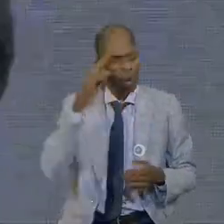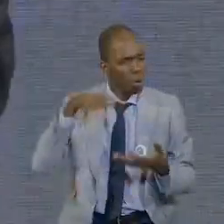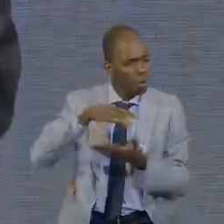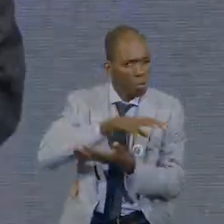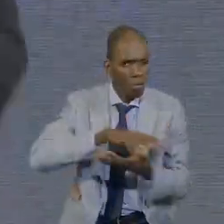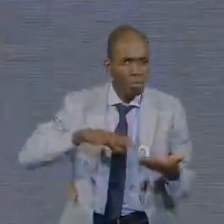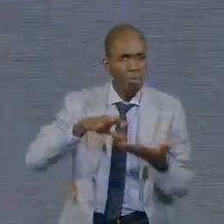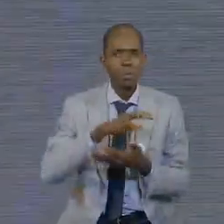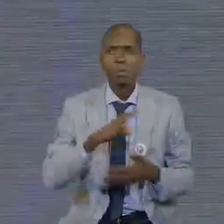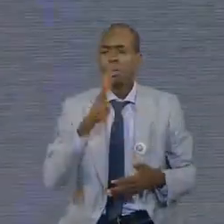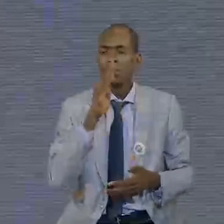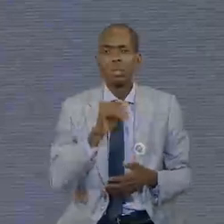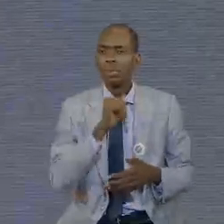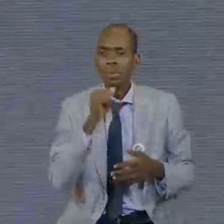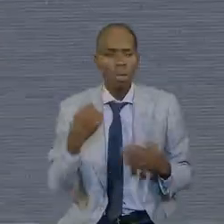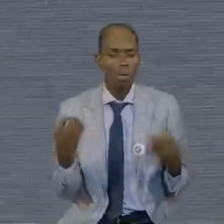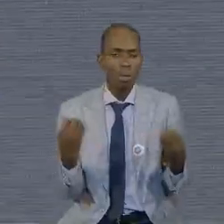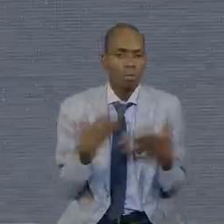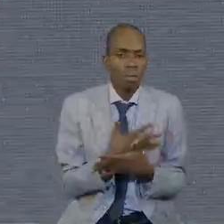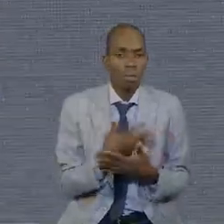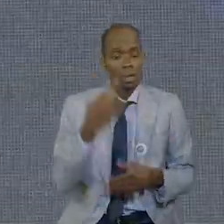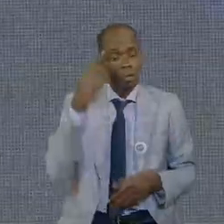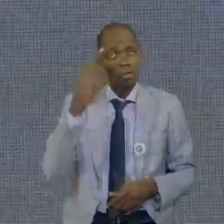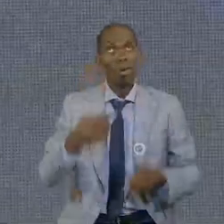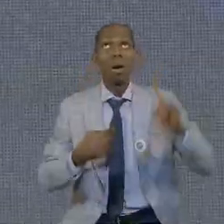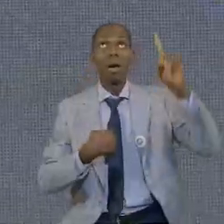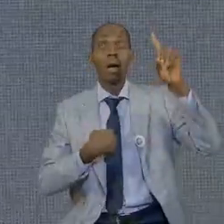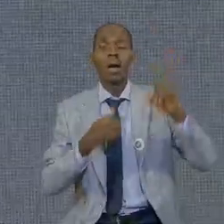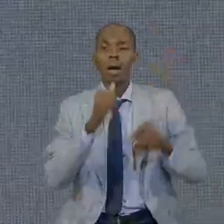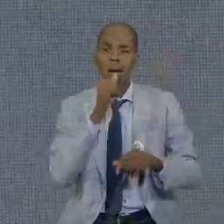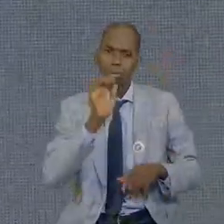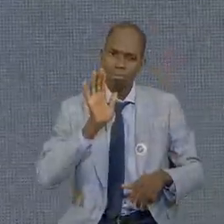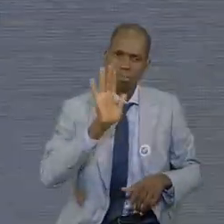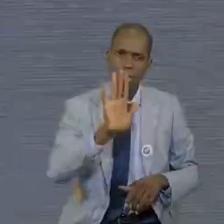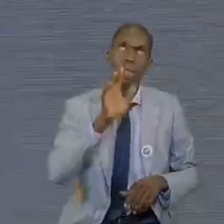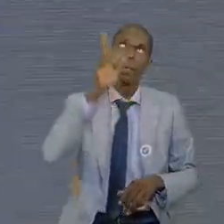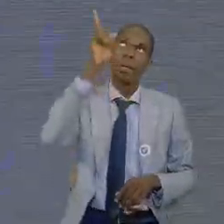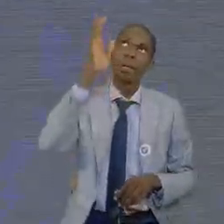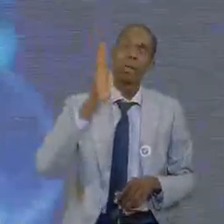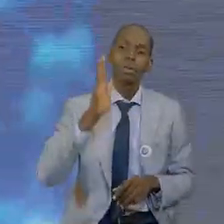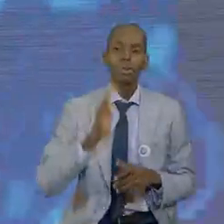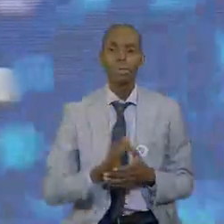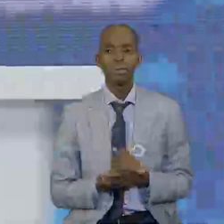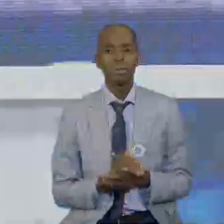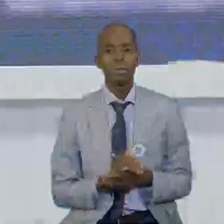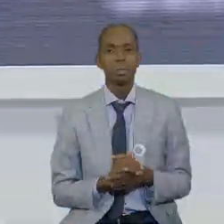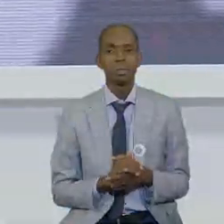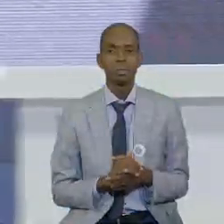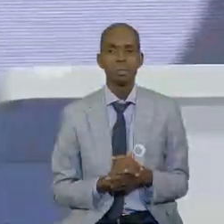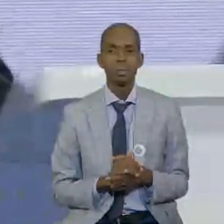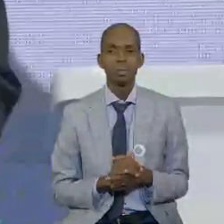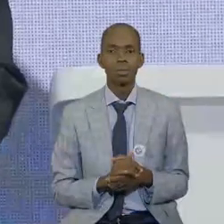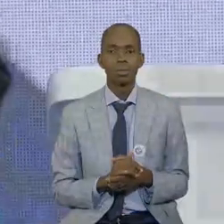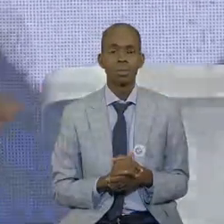and be not dismayed, for I am thy God. Ne promène pas des regards inquiets, n'aie pas peur, car je suis